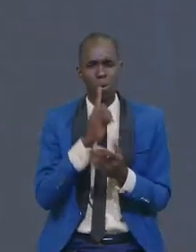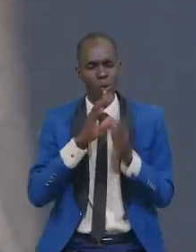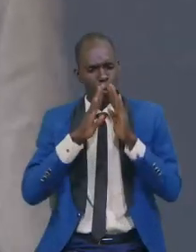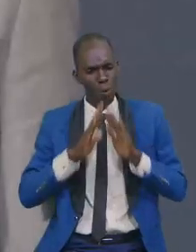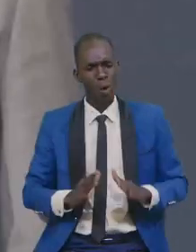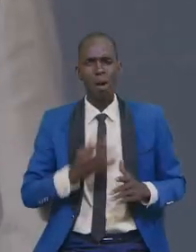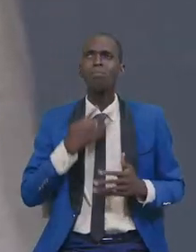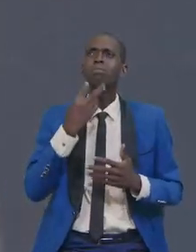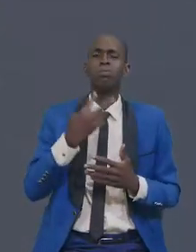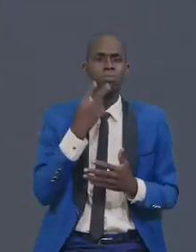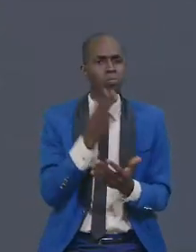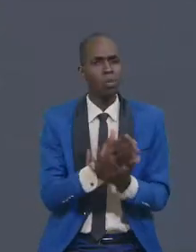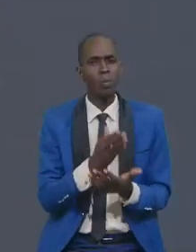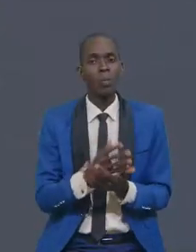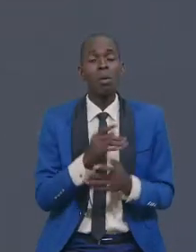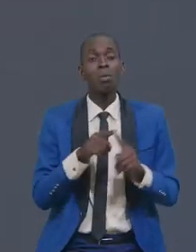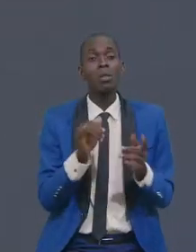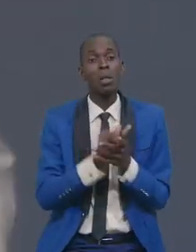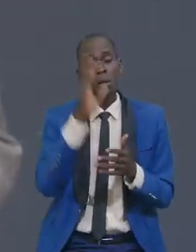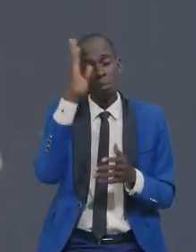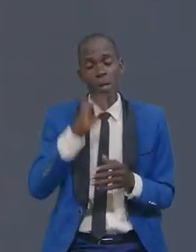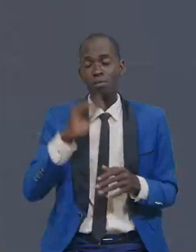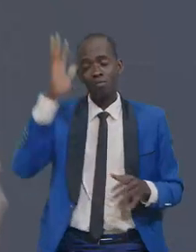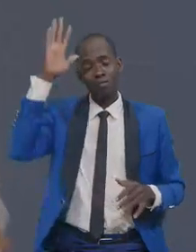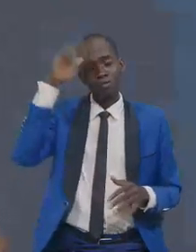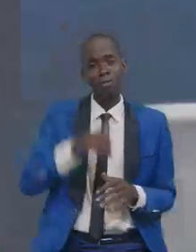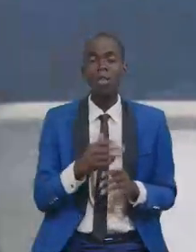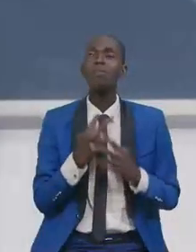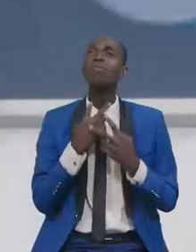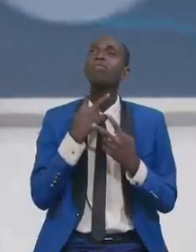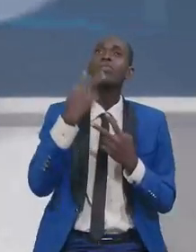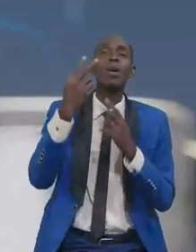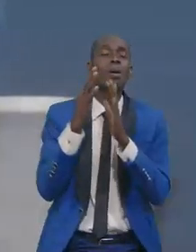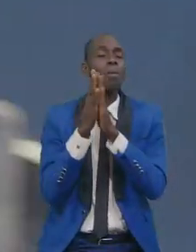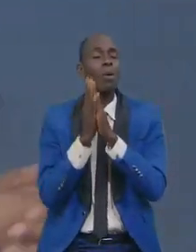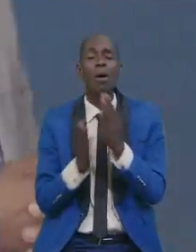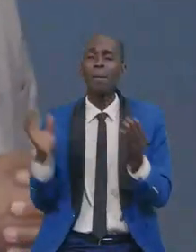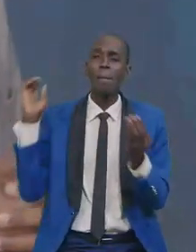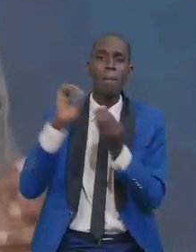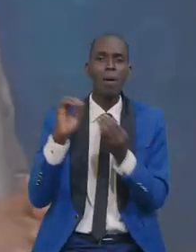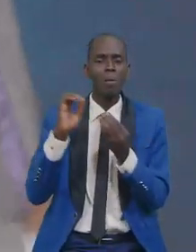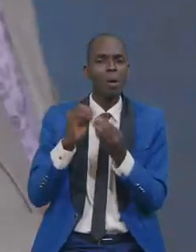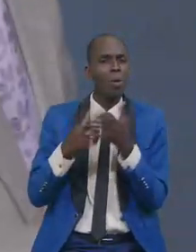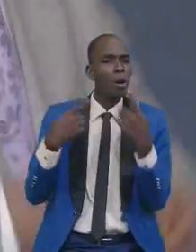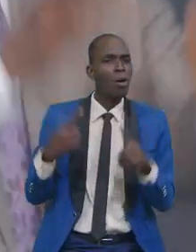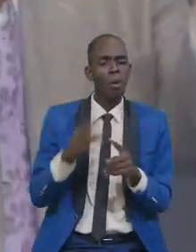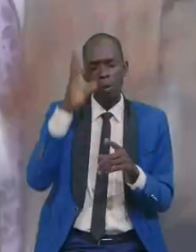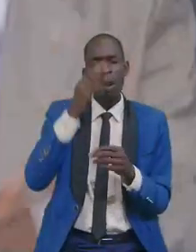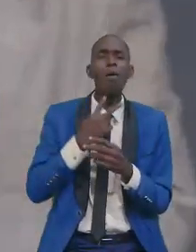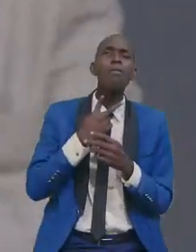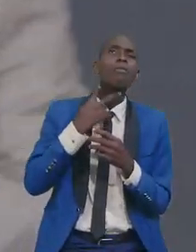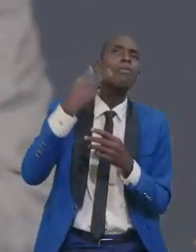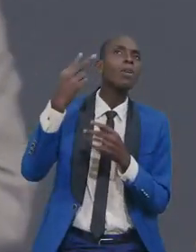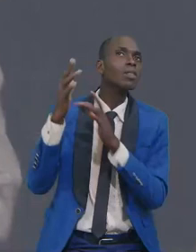tais-toi, ferme la bouche. Et l'homme a crié, cria plus fort. Et finalement, Jésus l'a